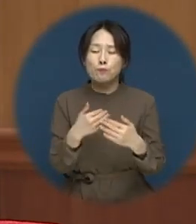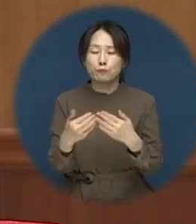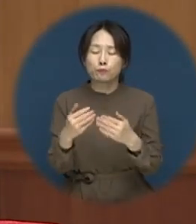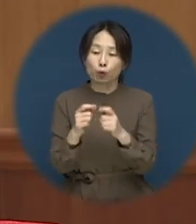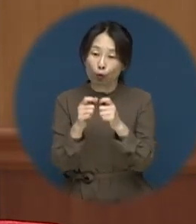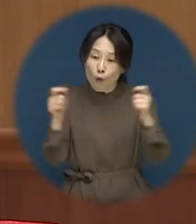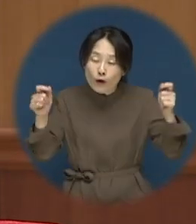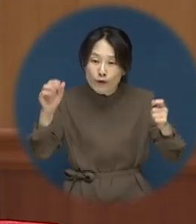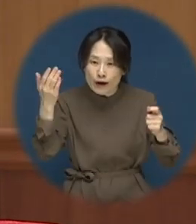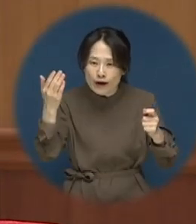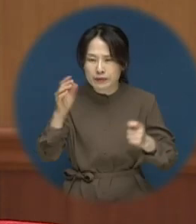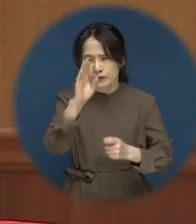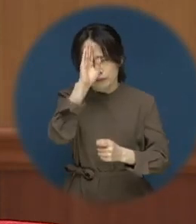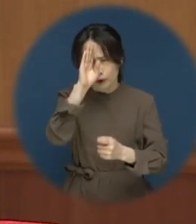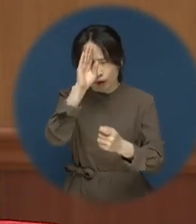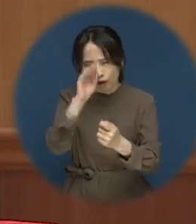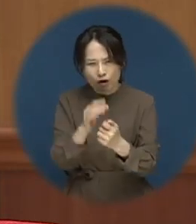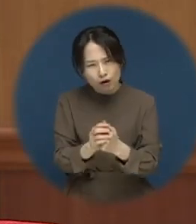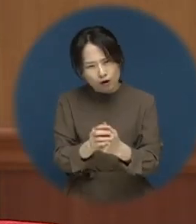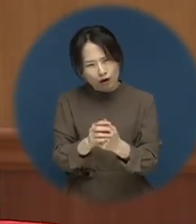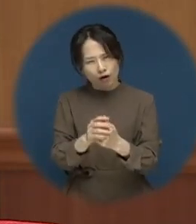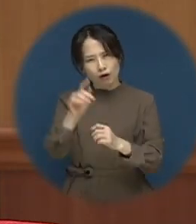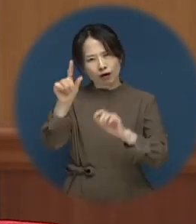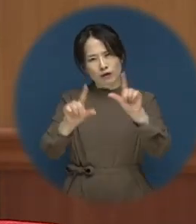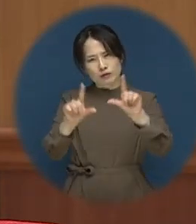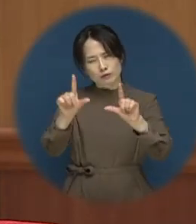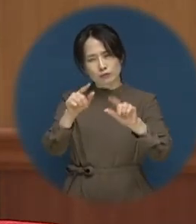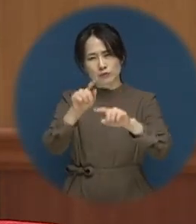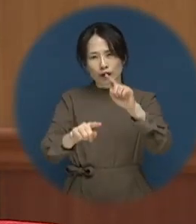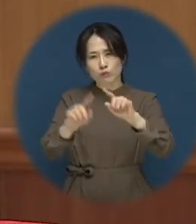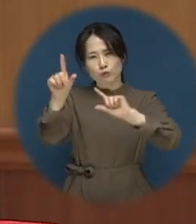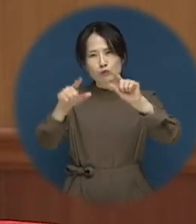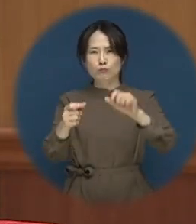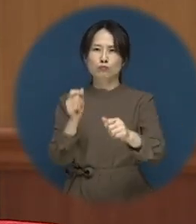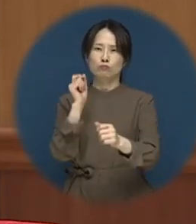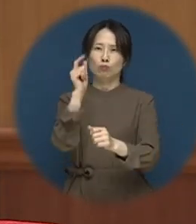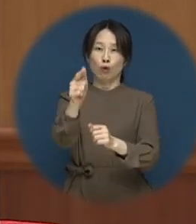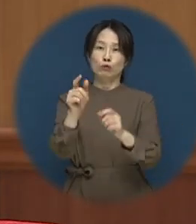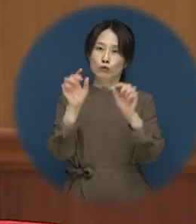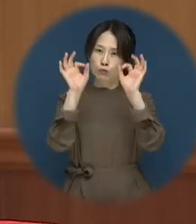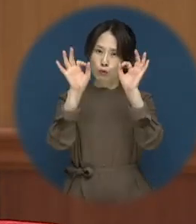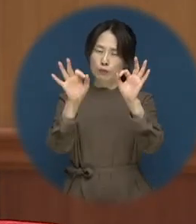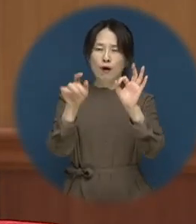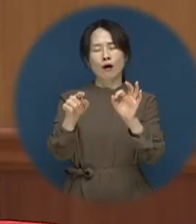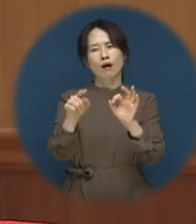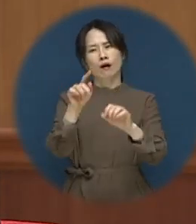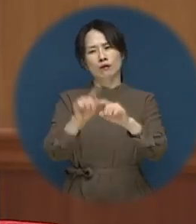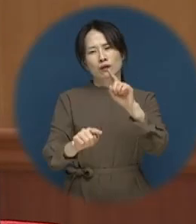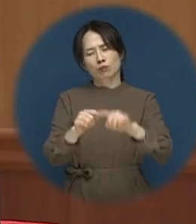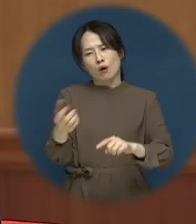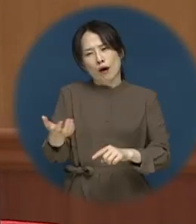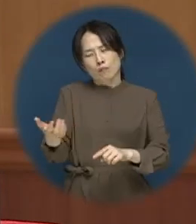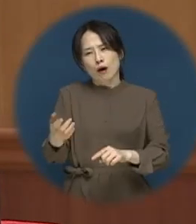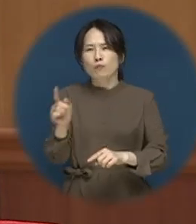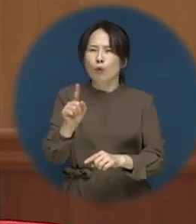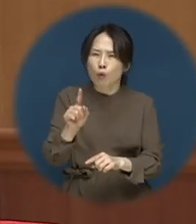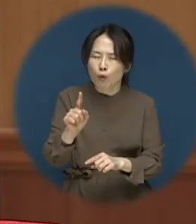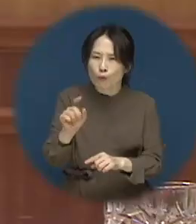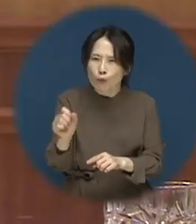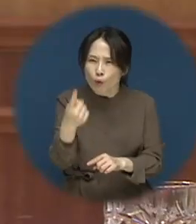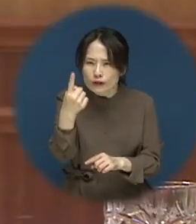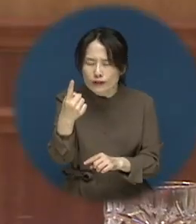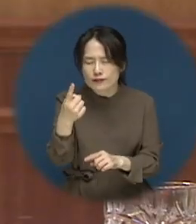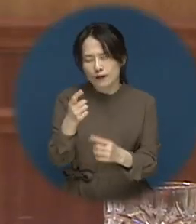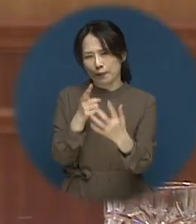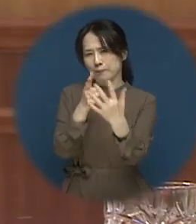직관은 경험에서 오는 거거든요. 그래서 멀리서 봐도 아, 저 나무는 무엇 때문에 지금 어떤 병을 앓고 있구나 그런 거지